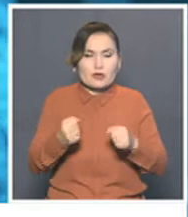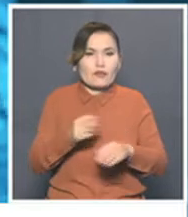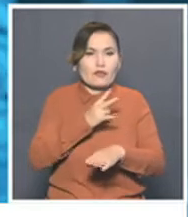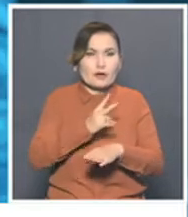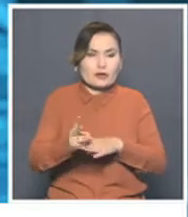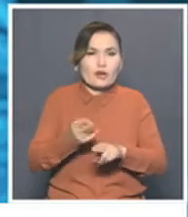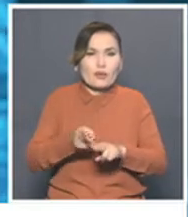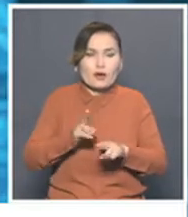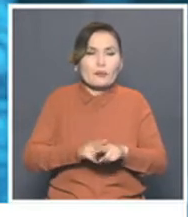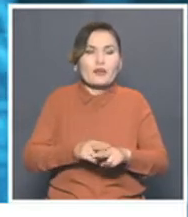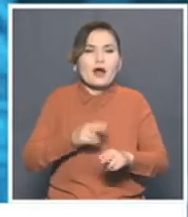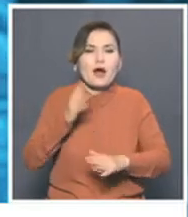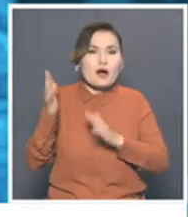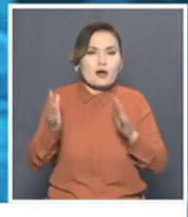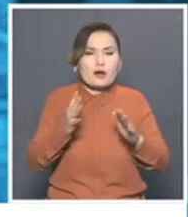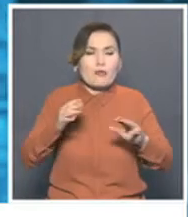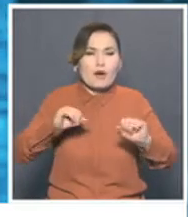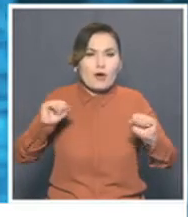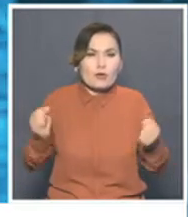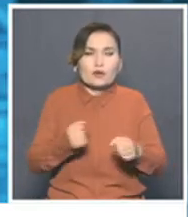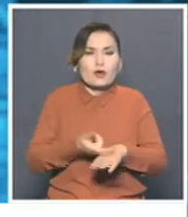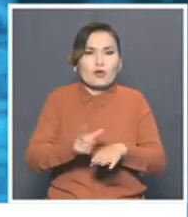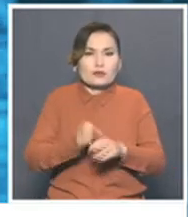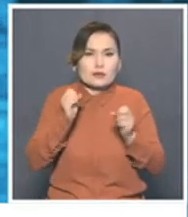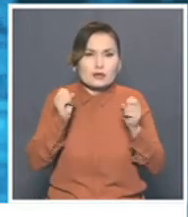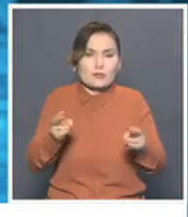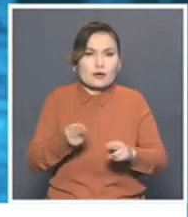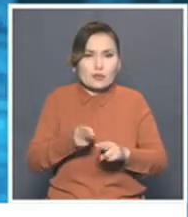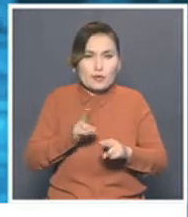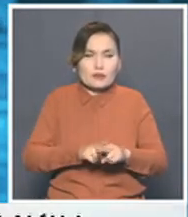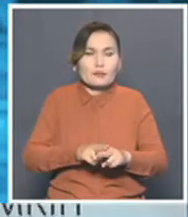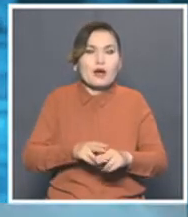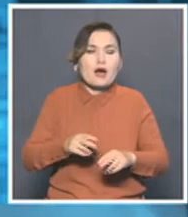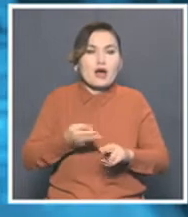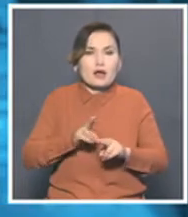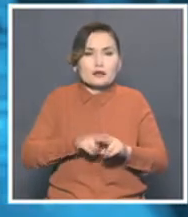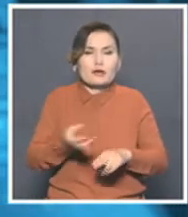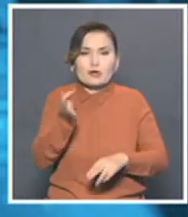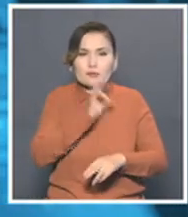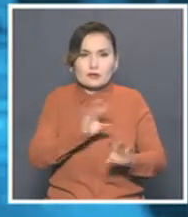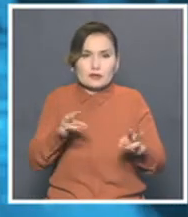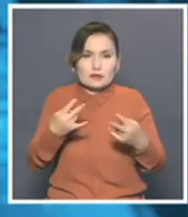Ал кондиционердің фильтрі ескірсе, түрлі бактериялар таратуы мүмкін. Олар да пневмонияға әкеледі.